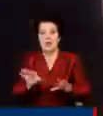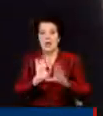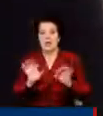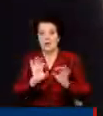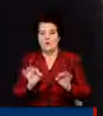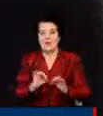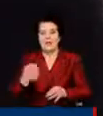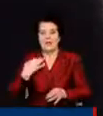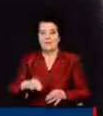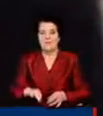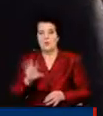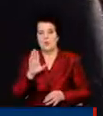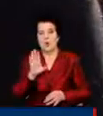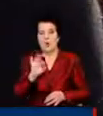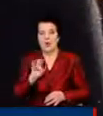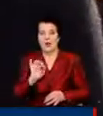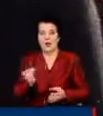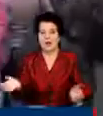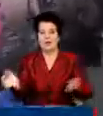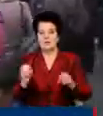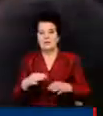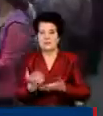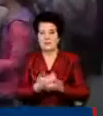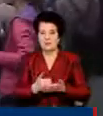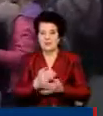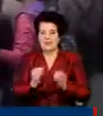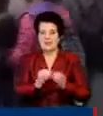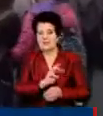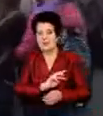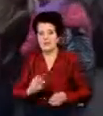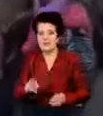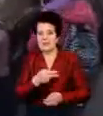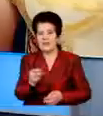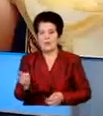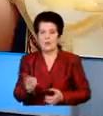sfâșietoare a fiului renumitului Olar. Până acum s-au adunat aproximativ 10.000 de euro.